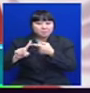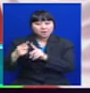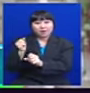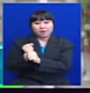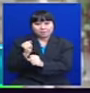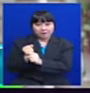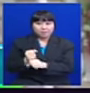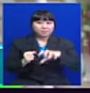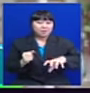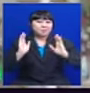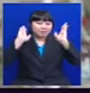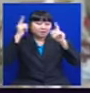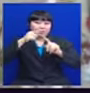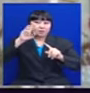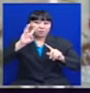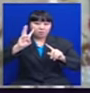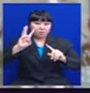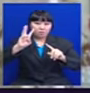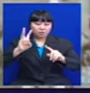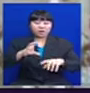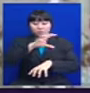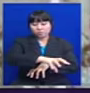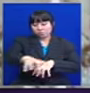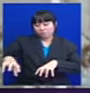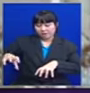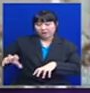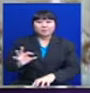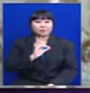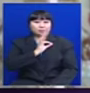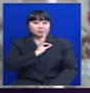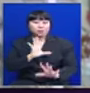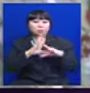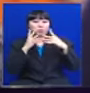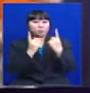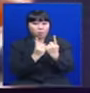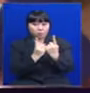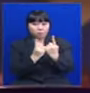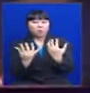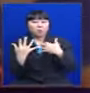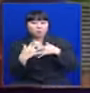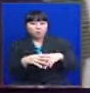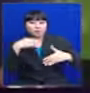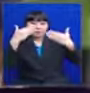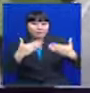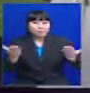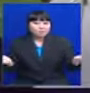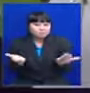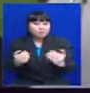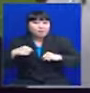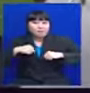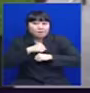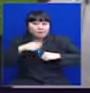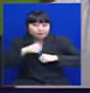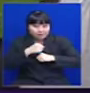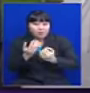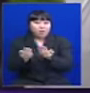ประชาสัมพันธ์เขต6เพื่อให้หน่วยงานในสังกัดได้เป็นสมาชิกของชมรมร่วมกิจกรรมส่งเสริมออกกำลังกายครอบครัวสัม